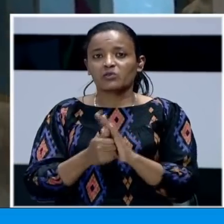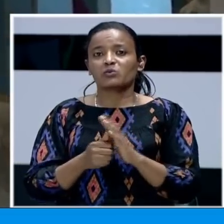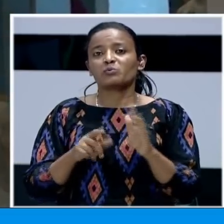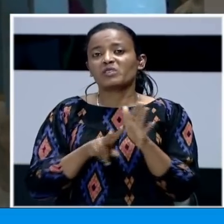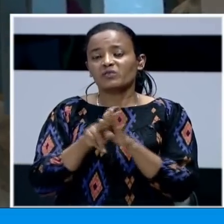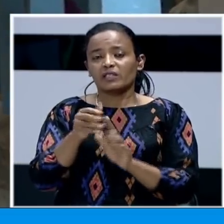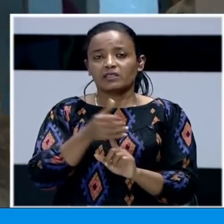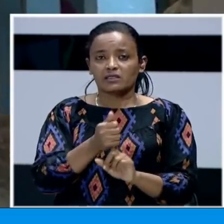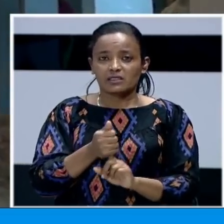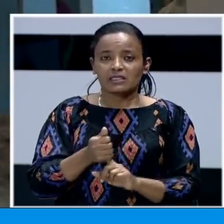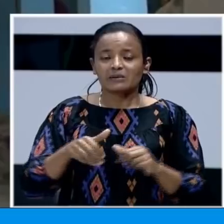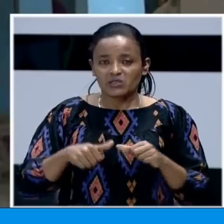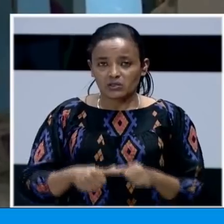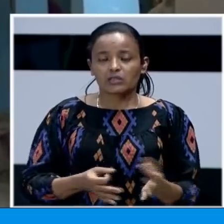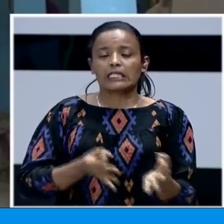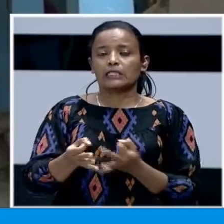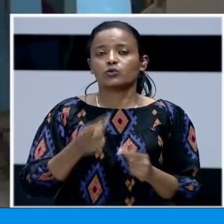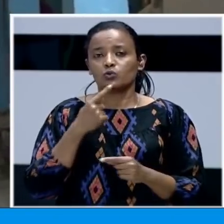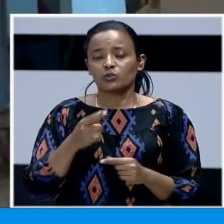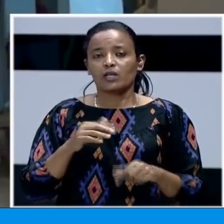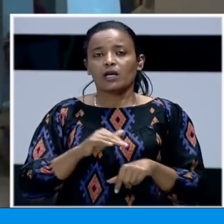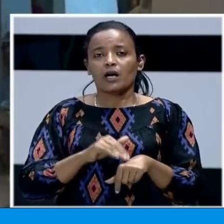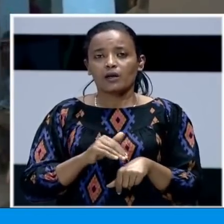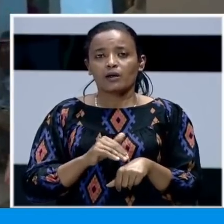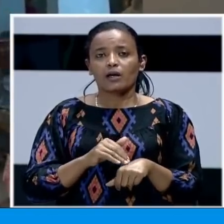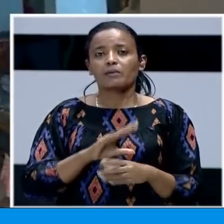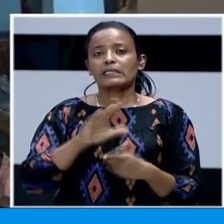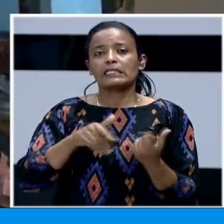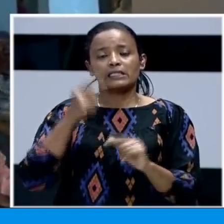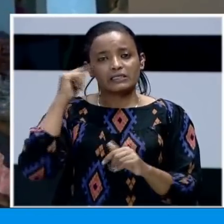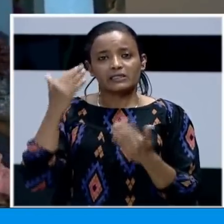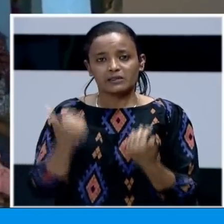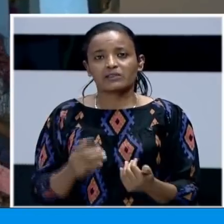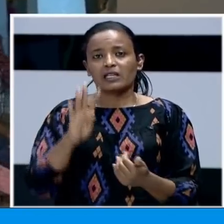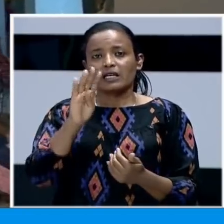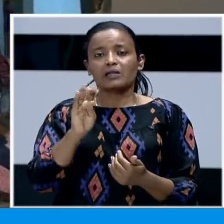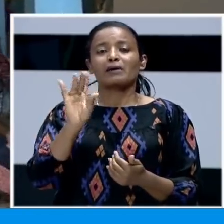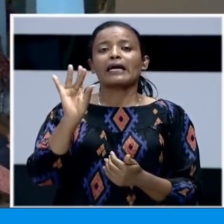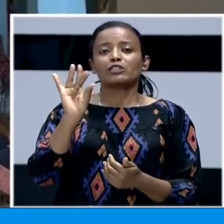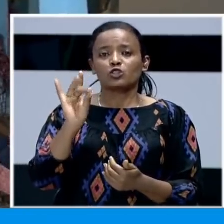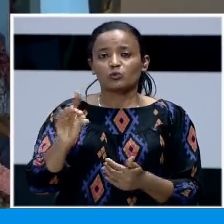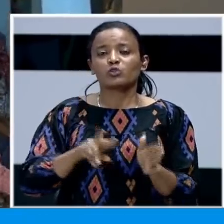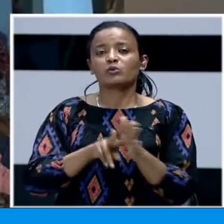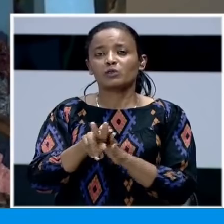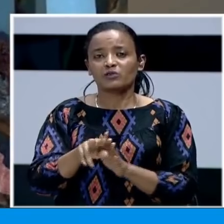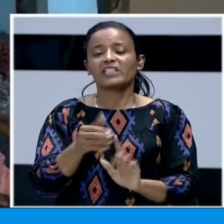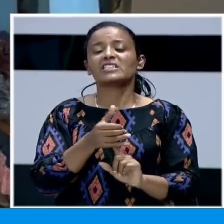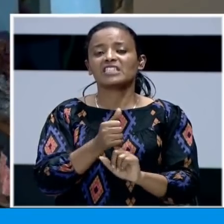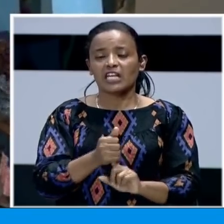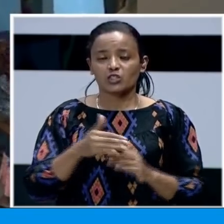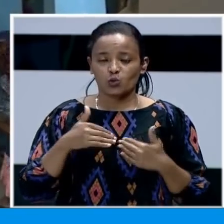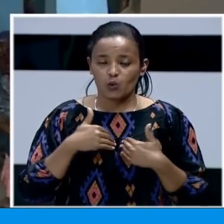فيروس تتحيزا كمز تنهد تقاليزيو أب كل التقراي زاقيد 48 سبات بت فيروس تتحيزو